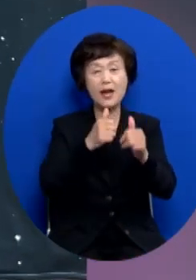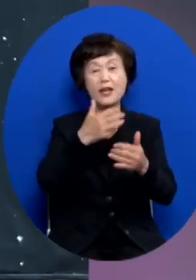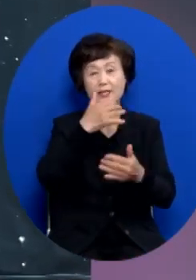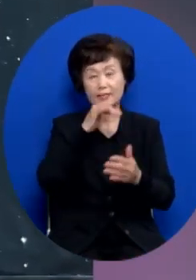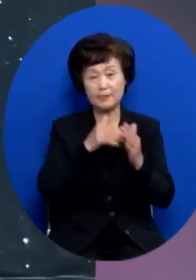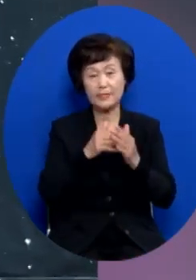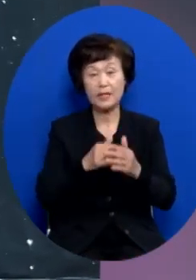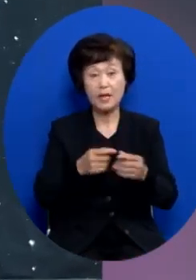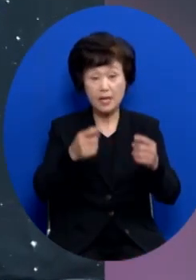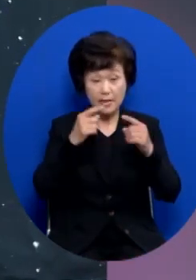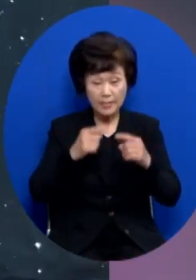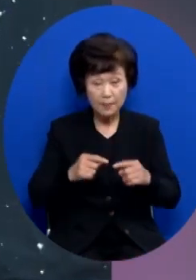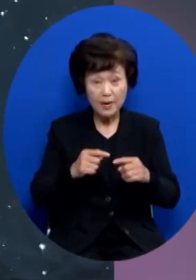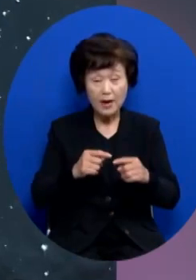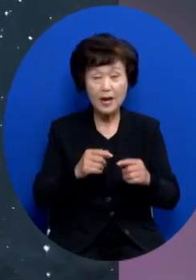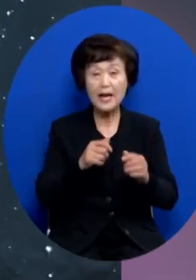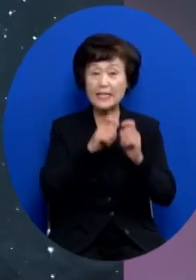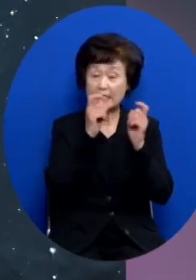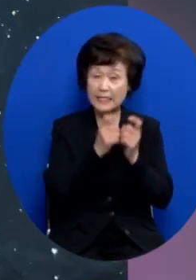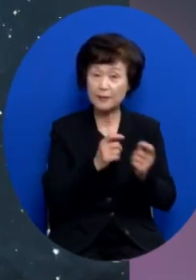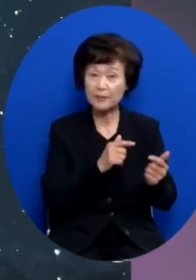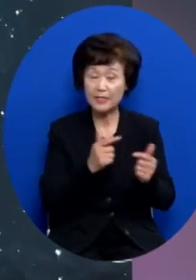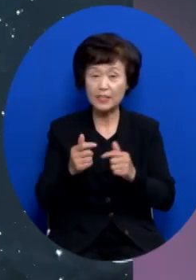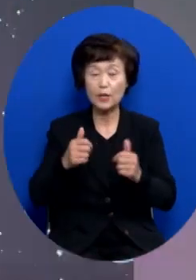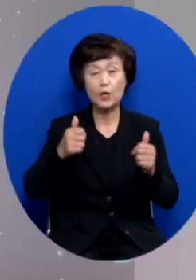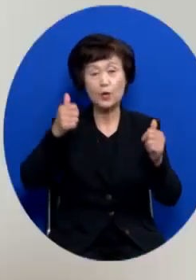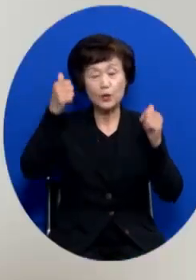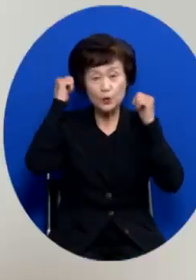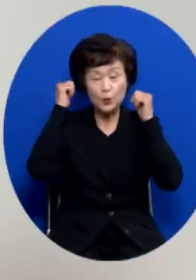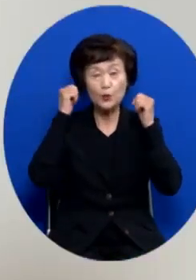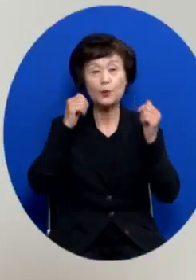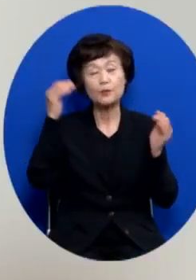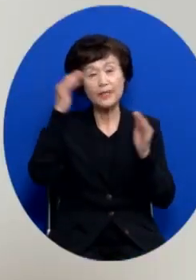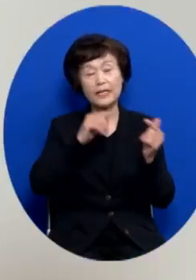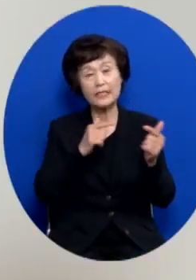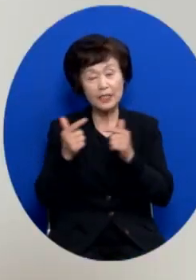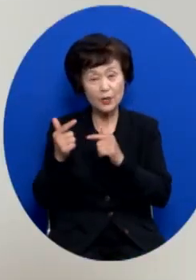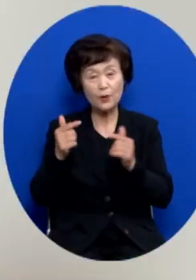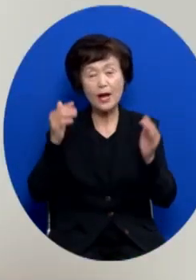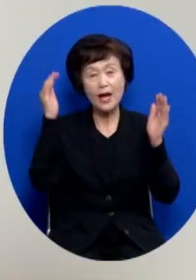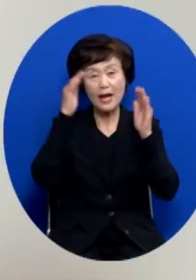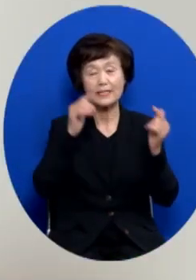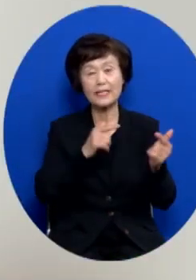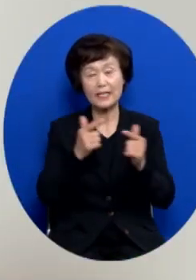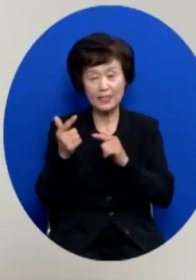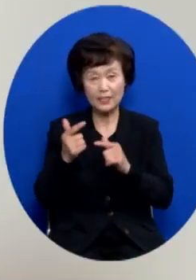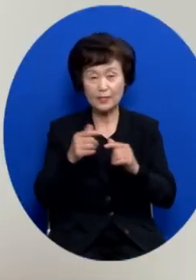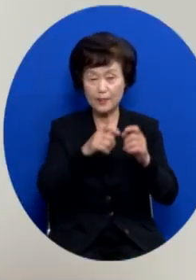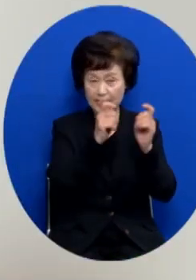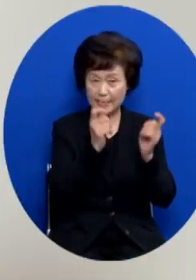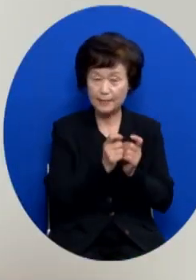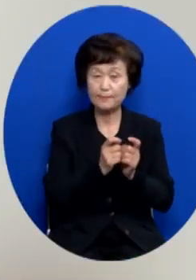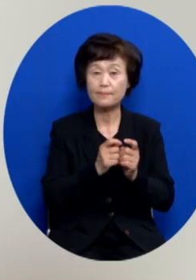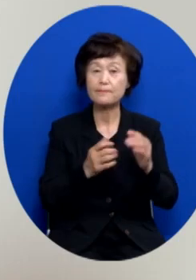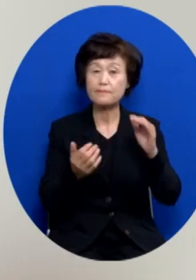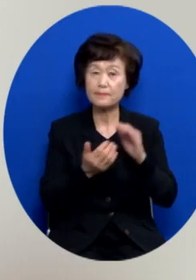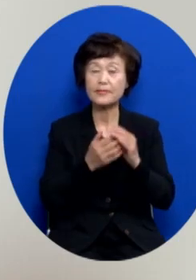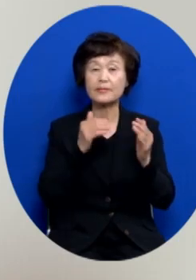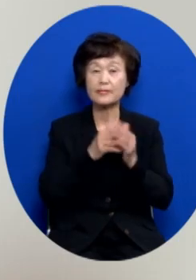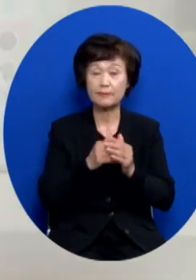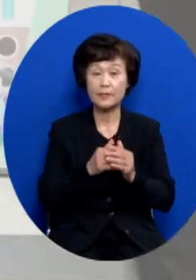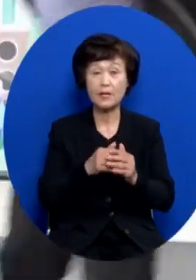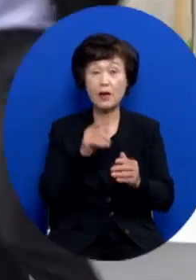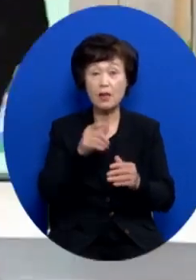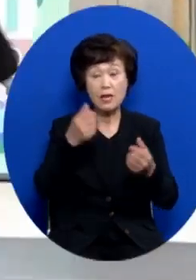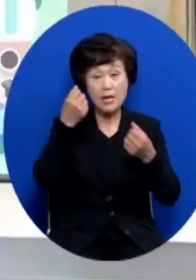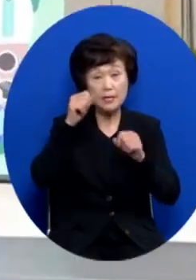대회에 참가한 BDO팀은 백성예대 졸업생과 신입생들로 구성됐습니다. 팀 지도교수자 백성예대